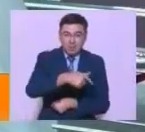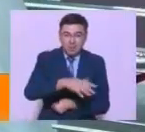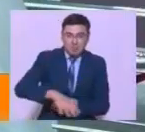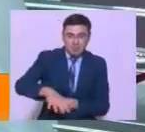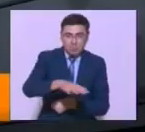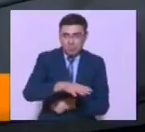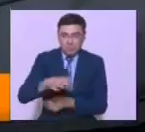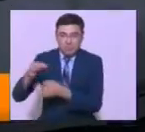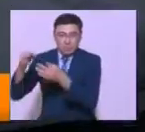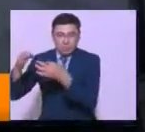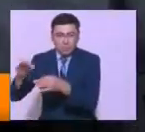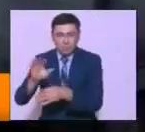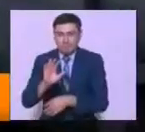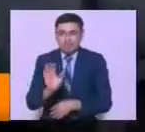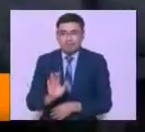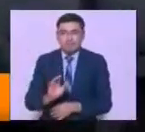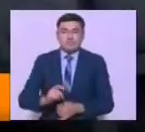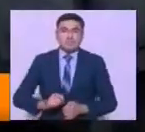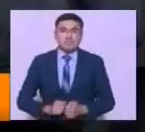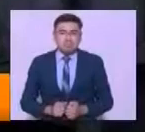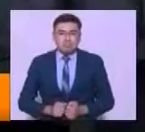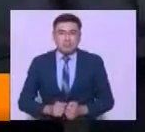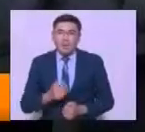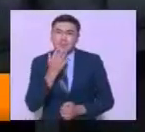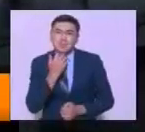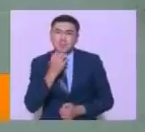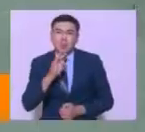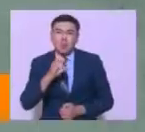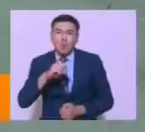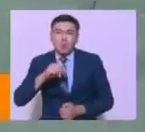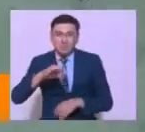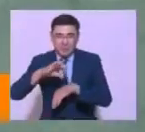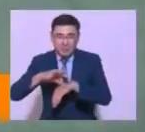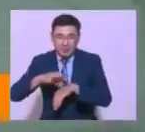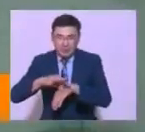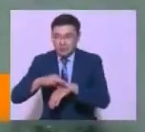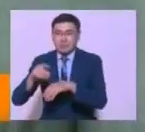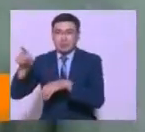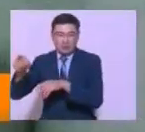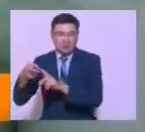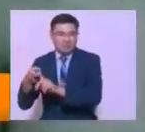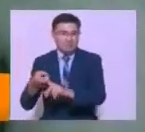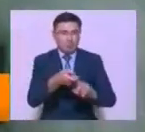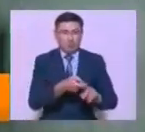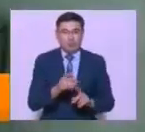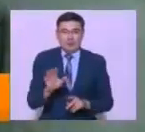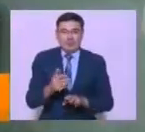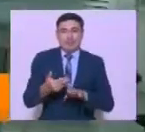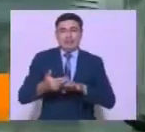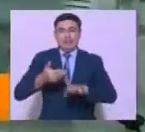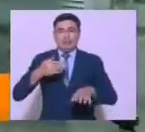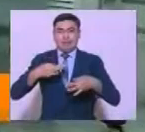біздің міндетіміз. Маймыл шешегіне жол бермеу мақсатында Ақтау халықаралық әуежайында арнайы оқу жаттығу өтті. Мақсат ел